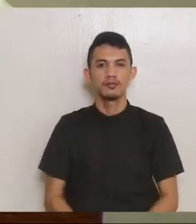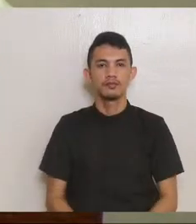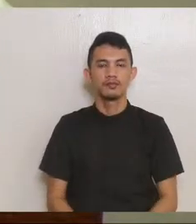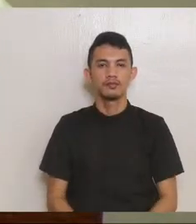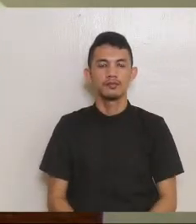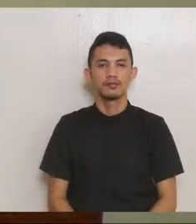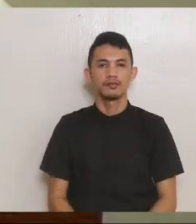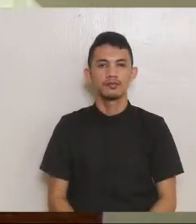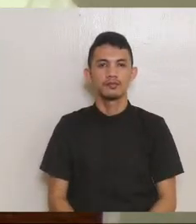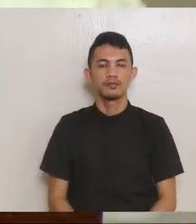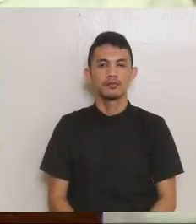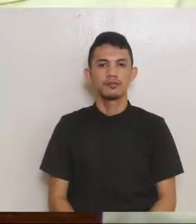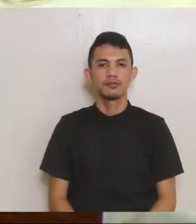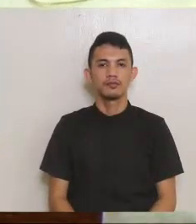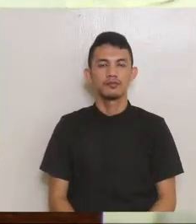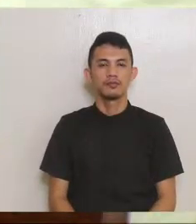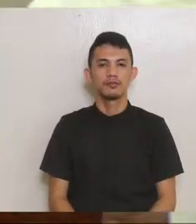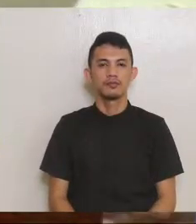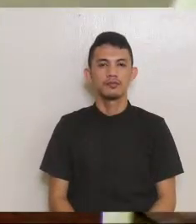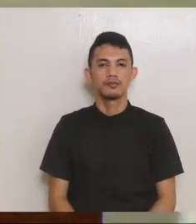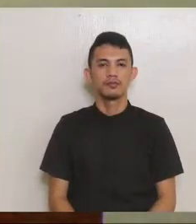Santo.